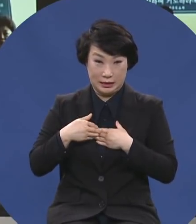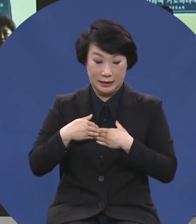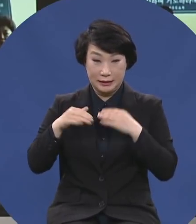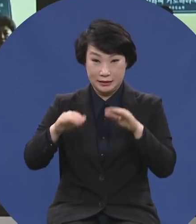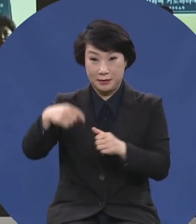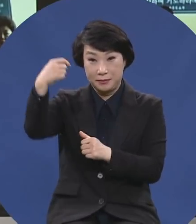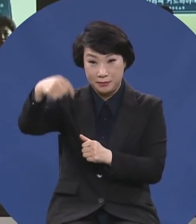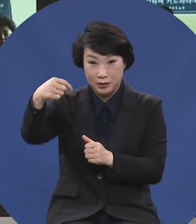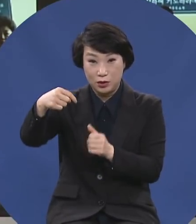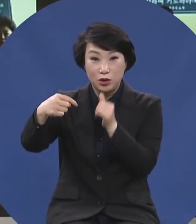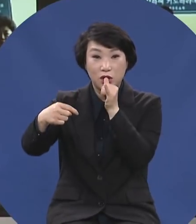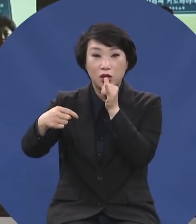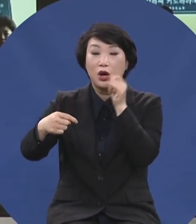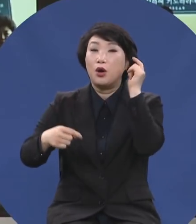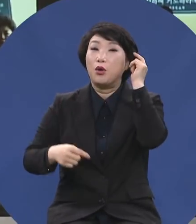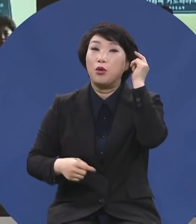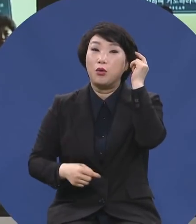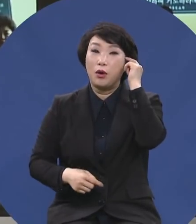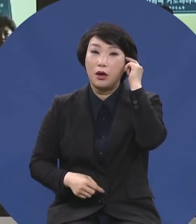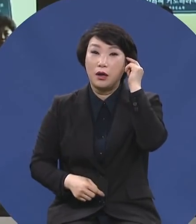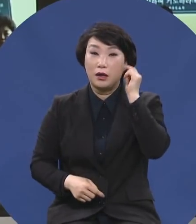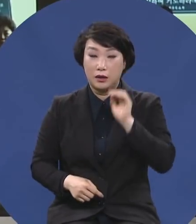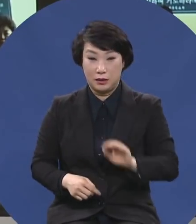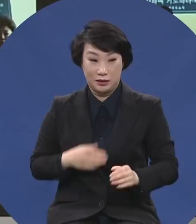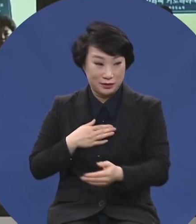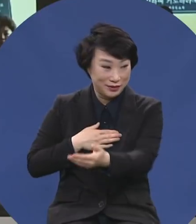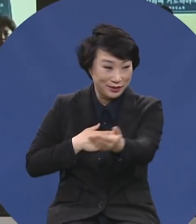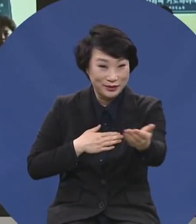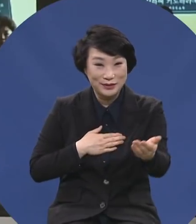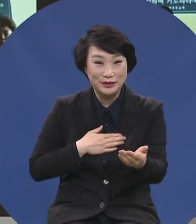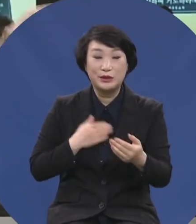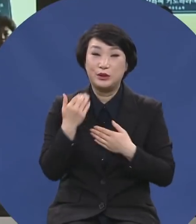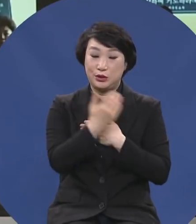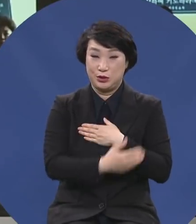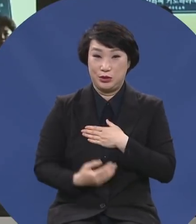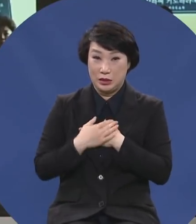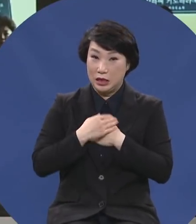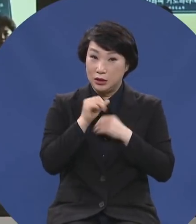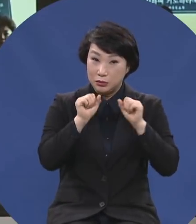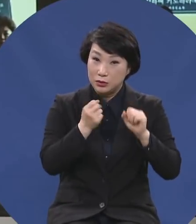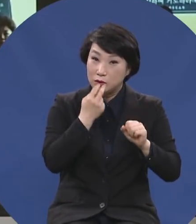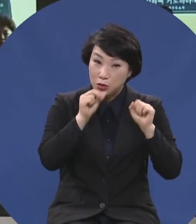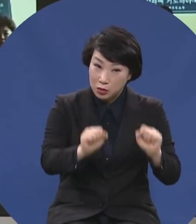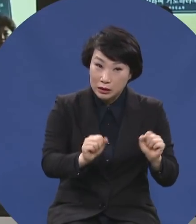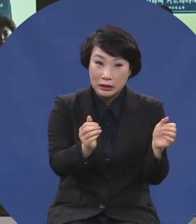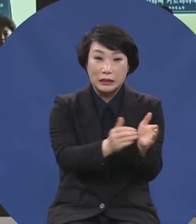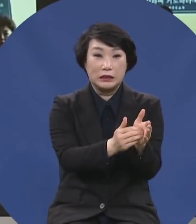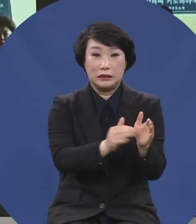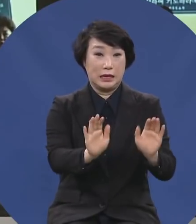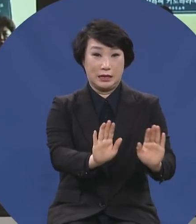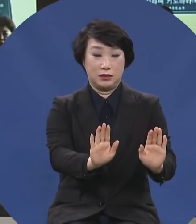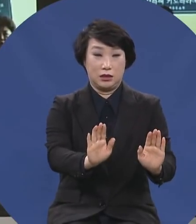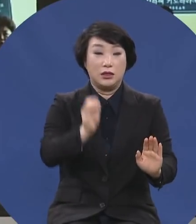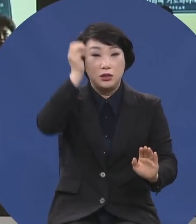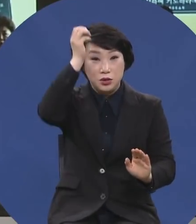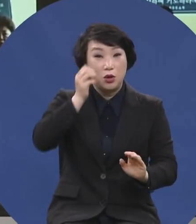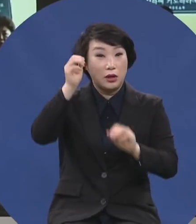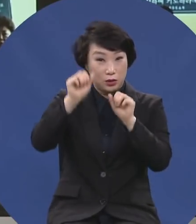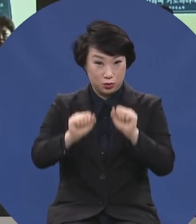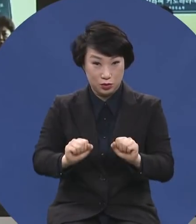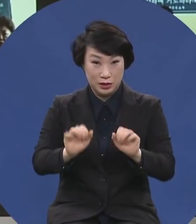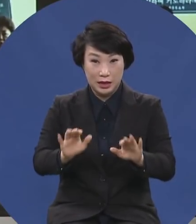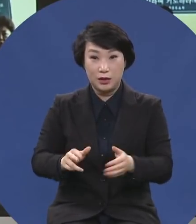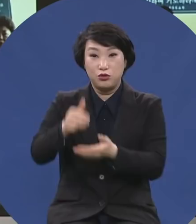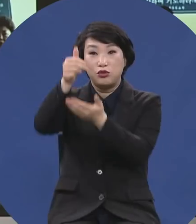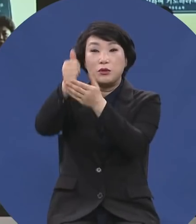철저하게 가르쳐주는 것은 너는 육신의 존재만이 아니라 영적 존재요. 주가